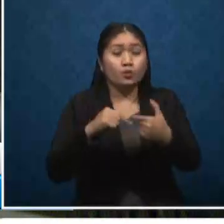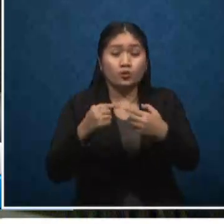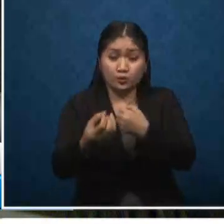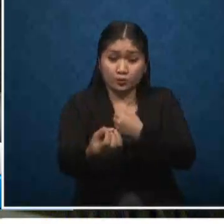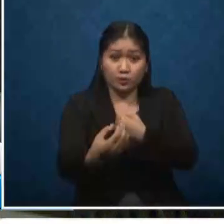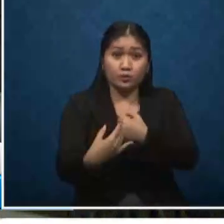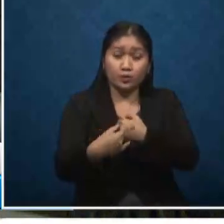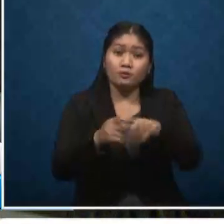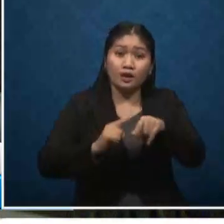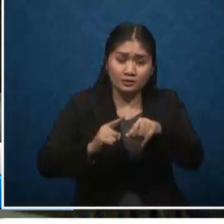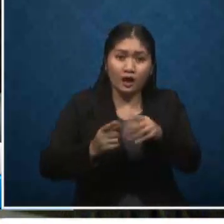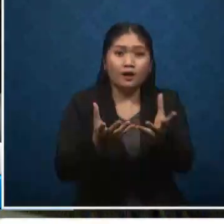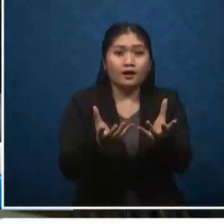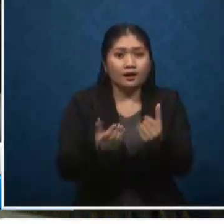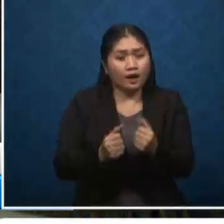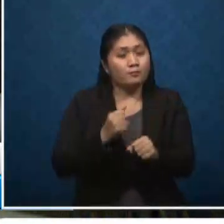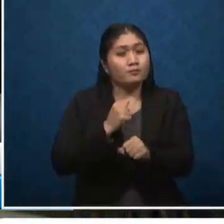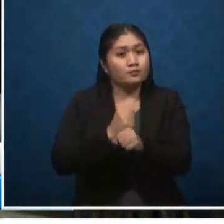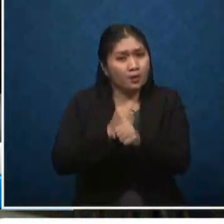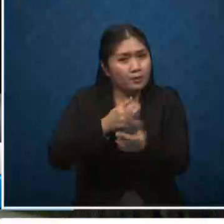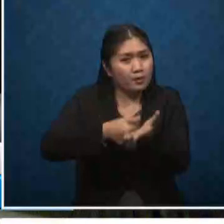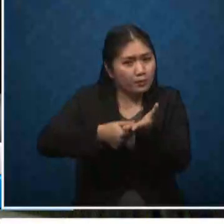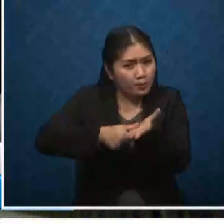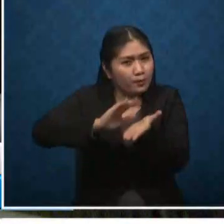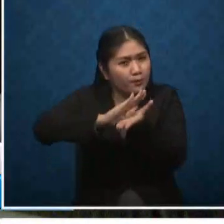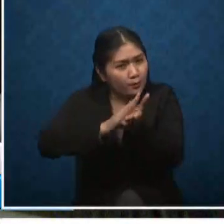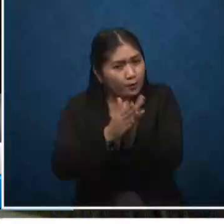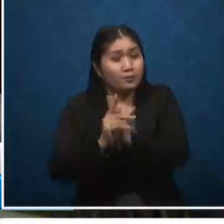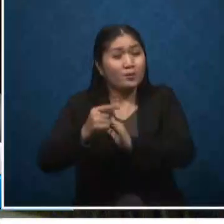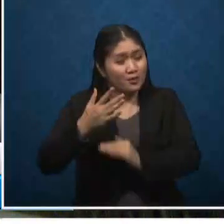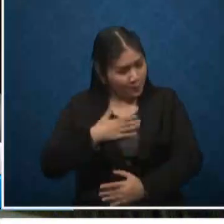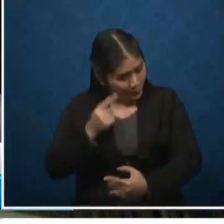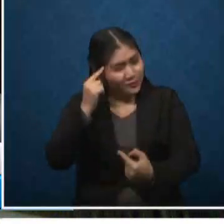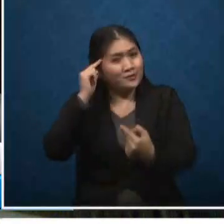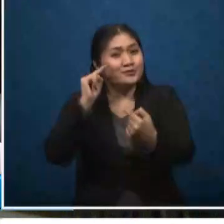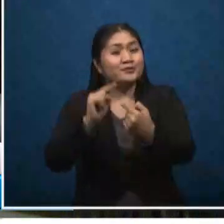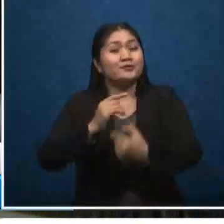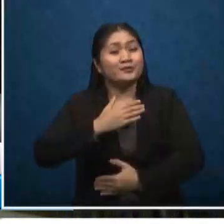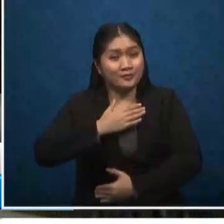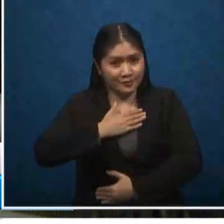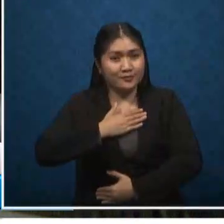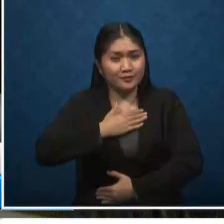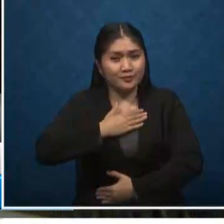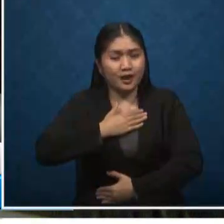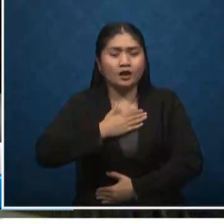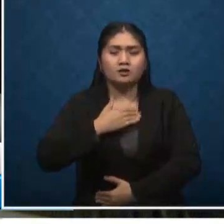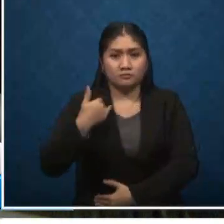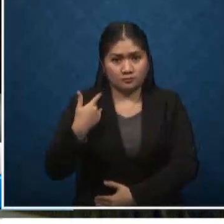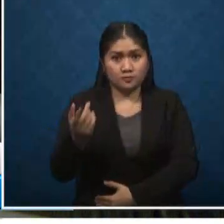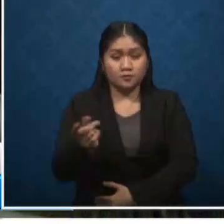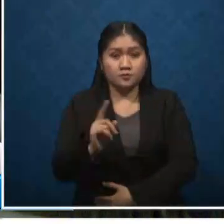นะฮะไปดำเนินการปรับปรุงซึ่งเป็นความมุ่งหวังของการบริการของเรา อยู่แล้วนะครับผมมี